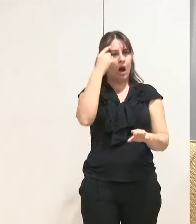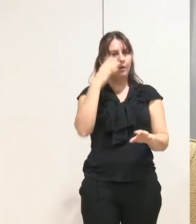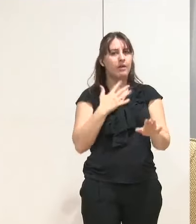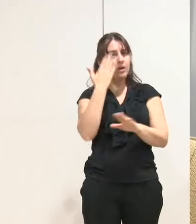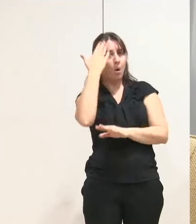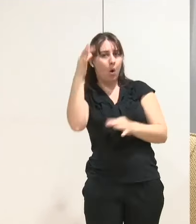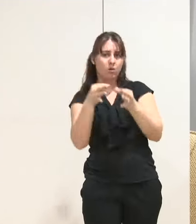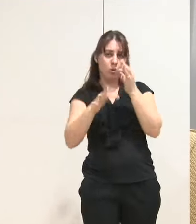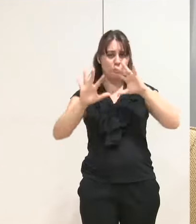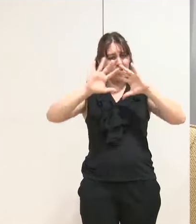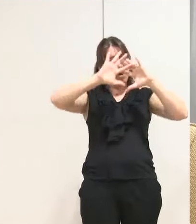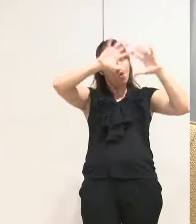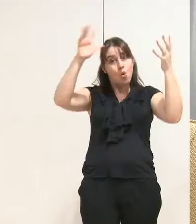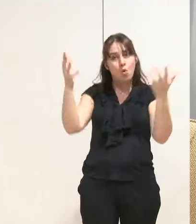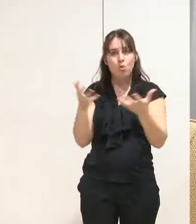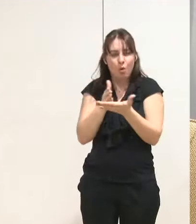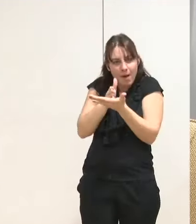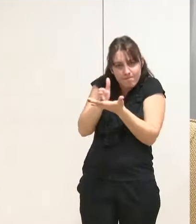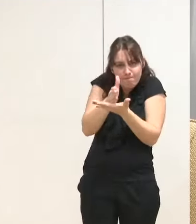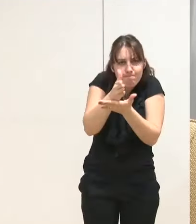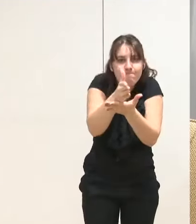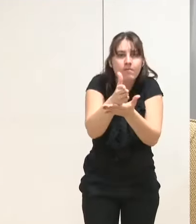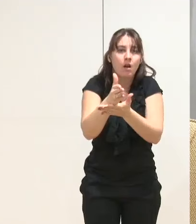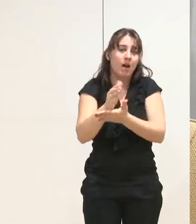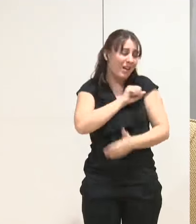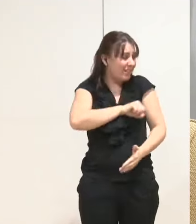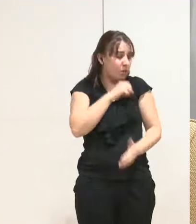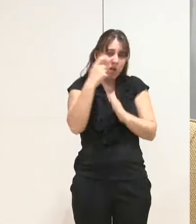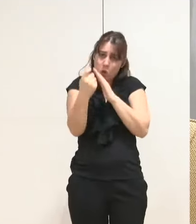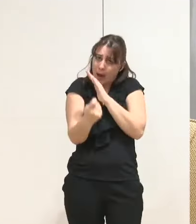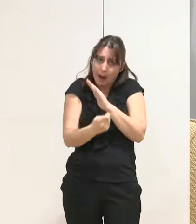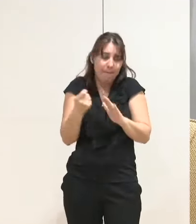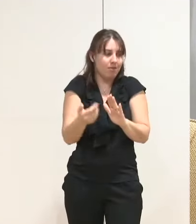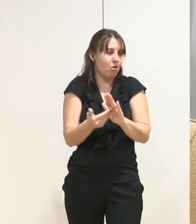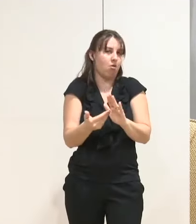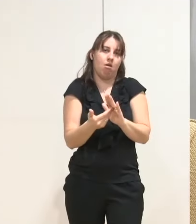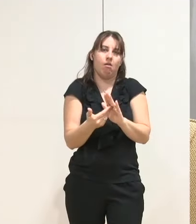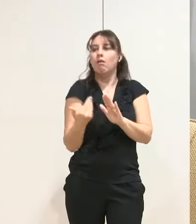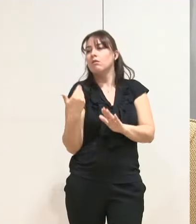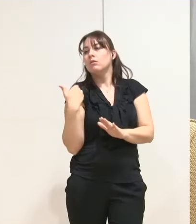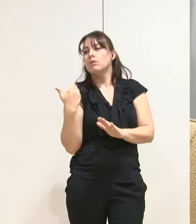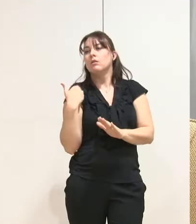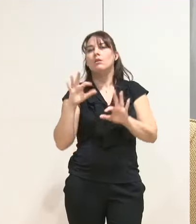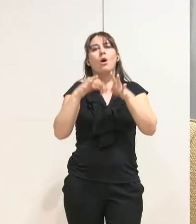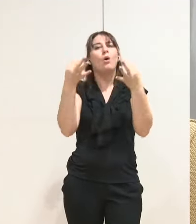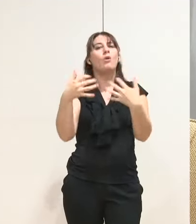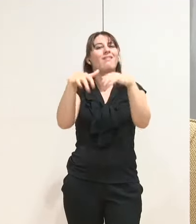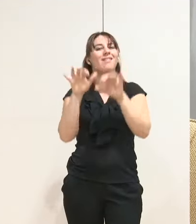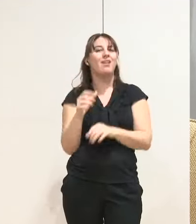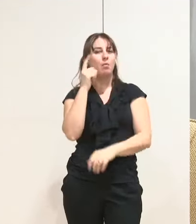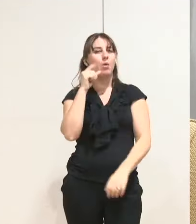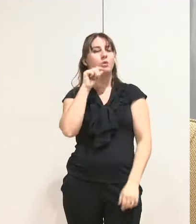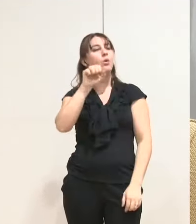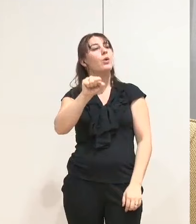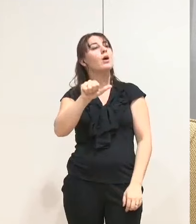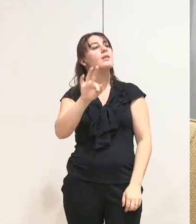beaucoup plus globale à mener avec une fois de plus et je suis désolé de vous le rappeler ça a été dit tout à l'heure à l'occasion du du compte administratif par Jérôme Safar